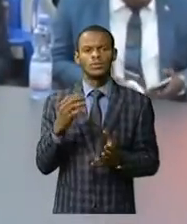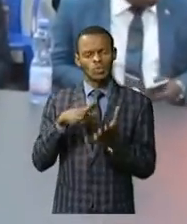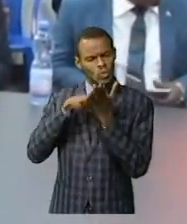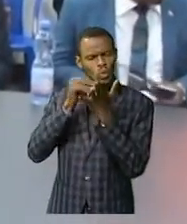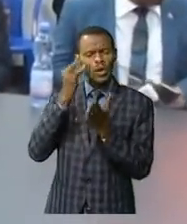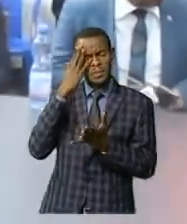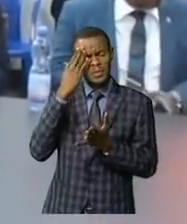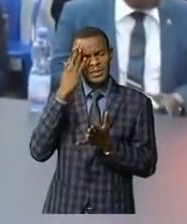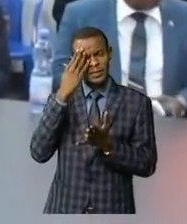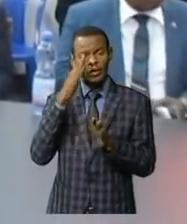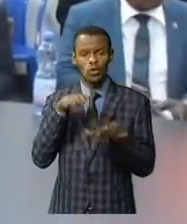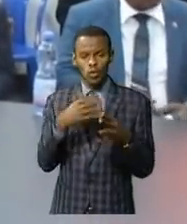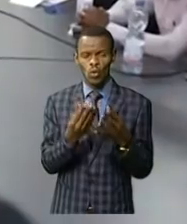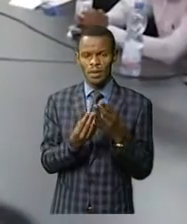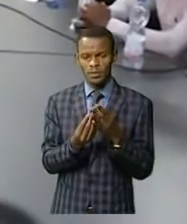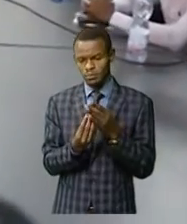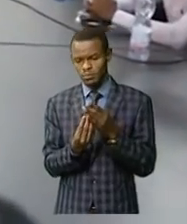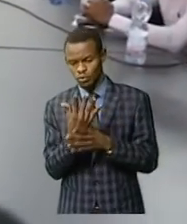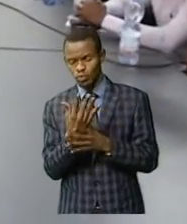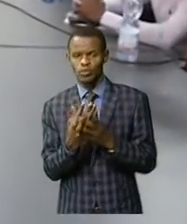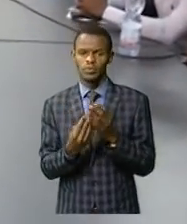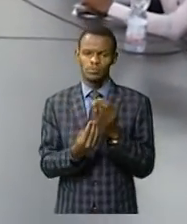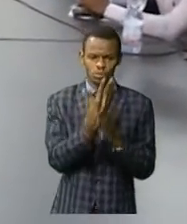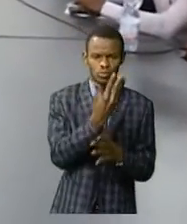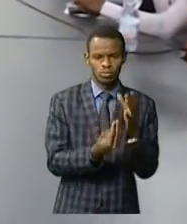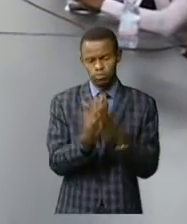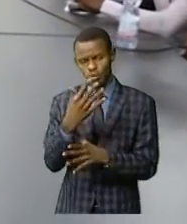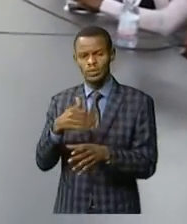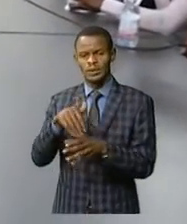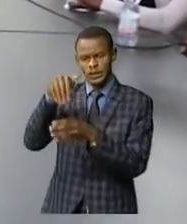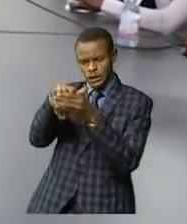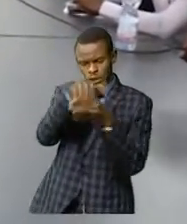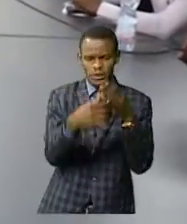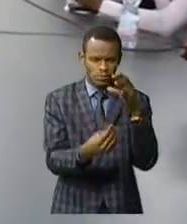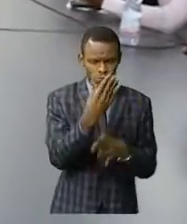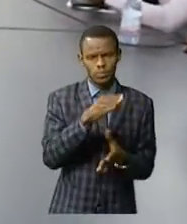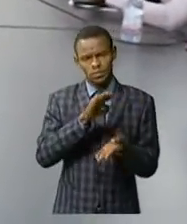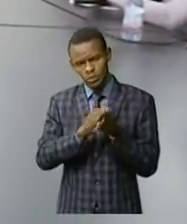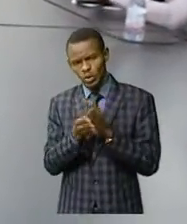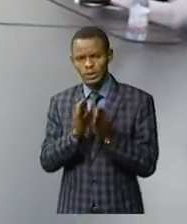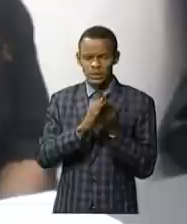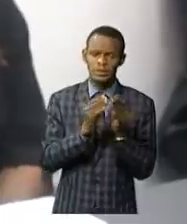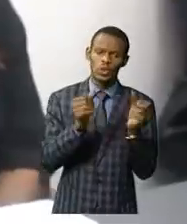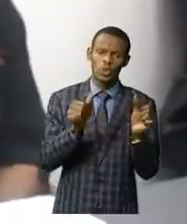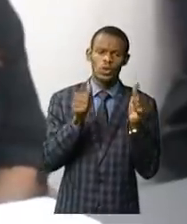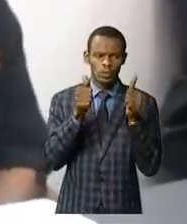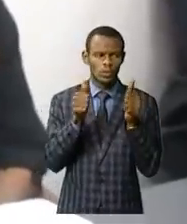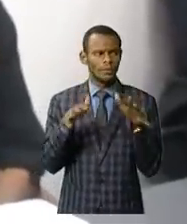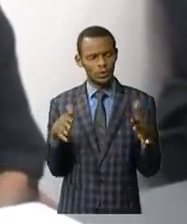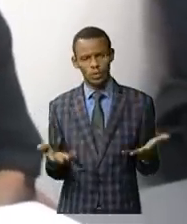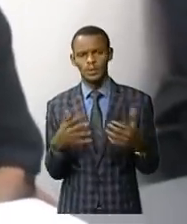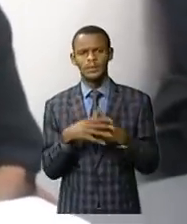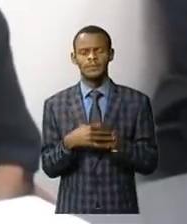la conservation et de la transformation agro-pastorale. Selon la coordonnatrice de la réserve stratégique, Dadi